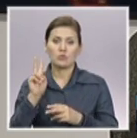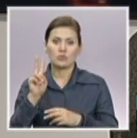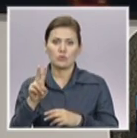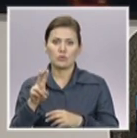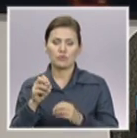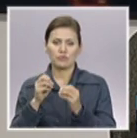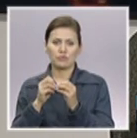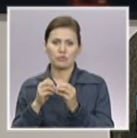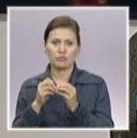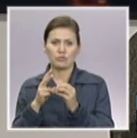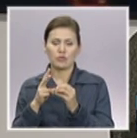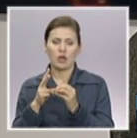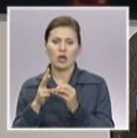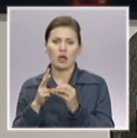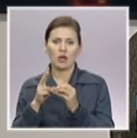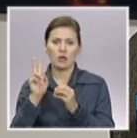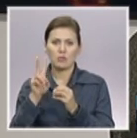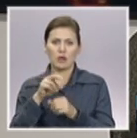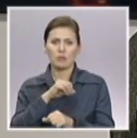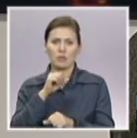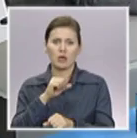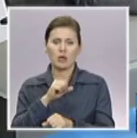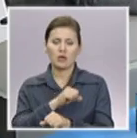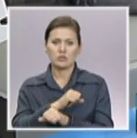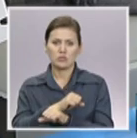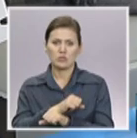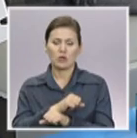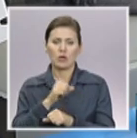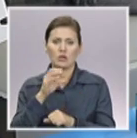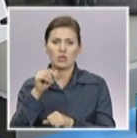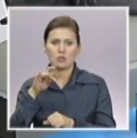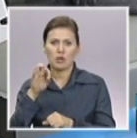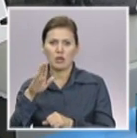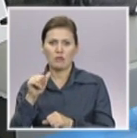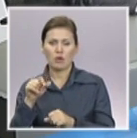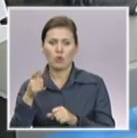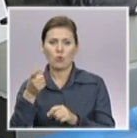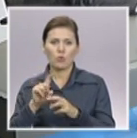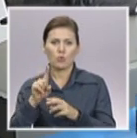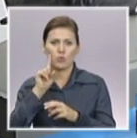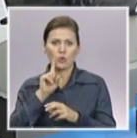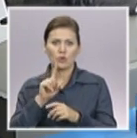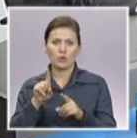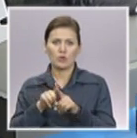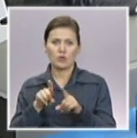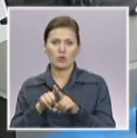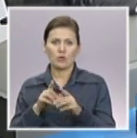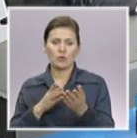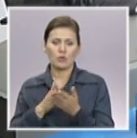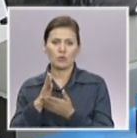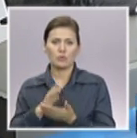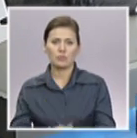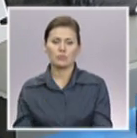маршрут 12-го троллейбуса оставили, чтобы он по Сатпаева ходил. Очень удобно, когда он идет по